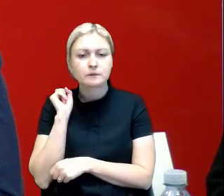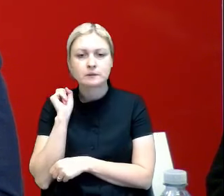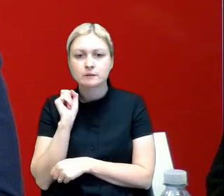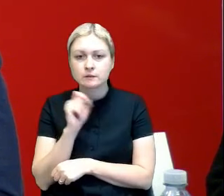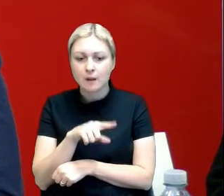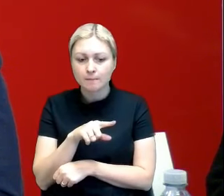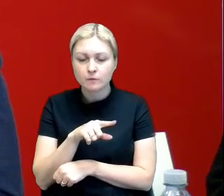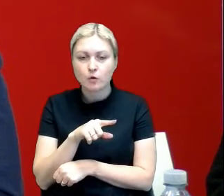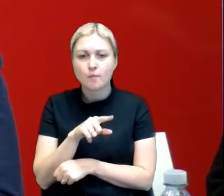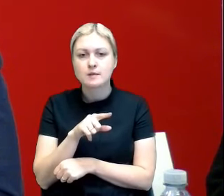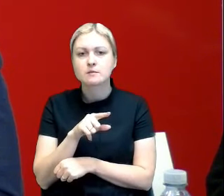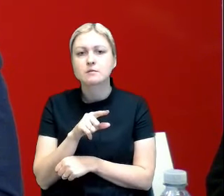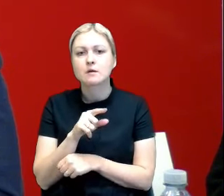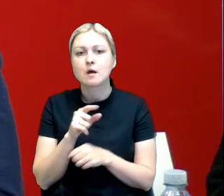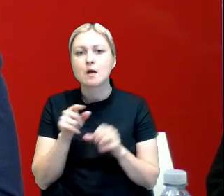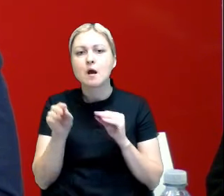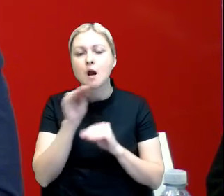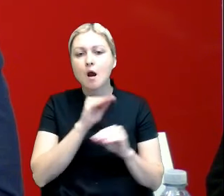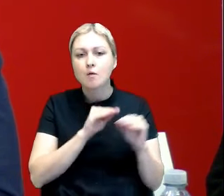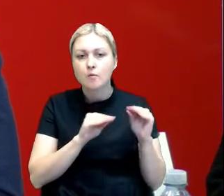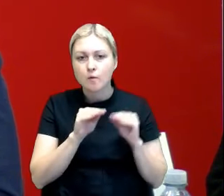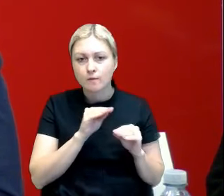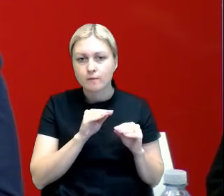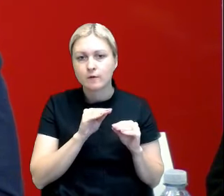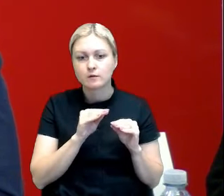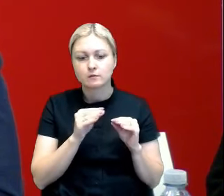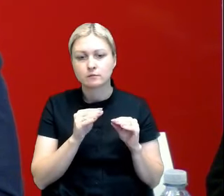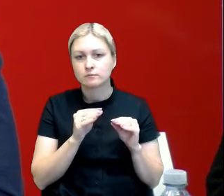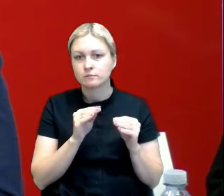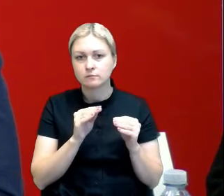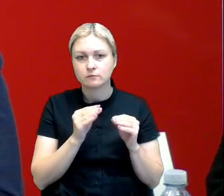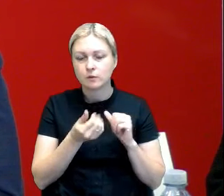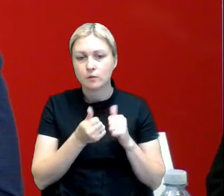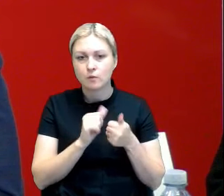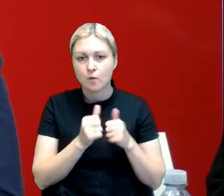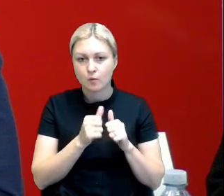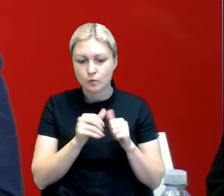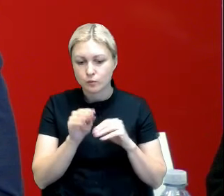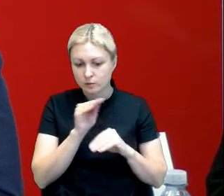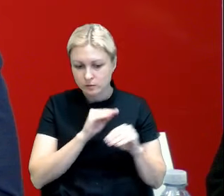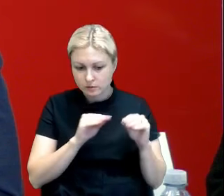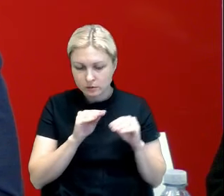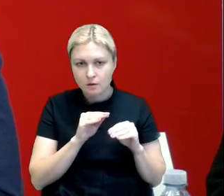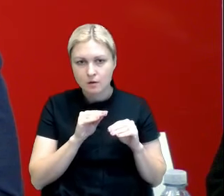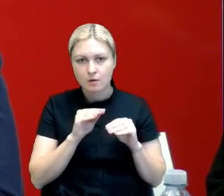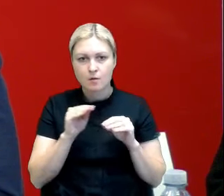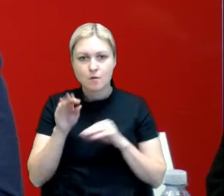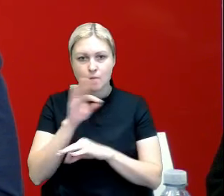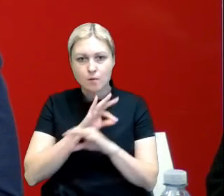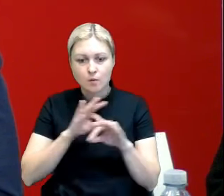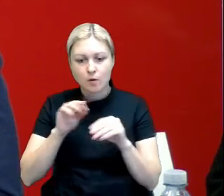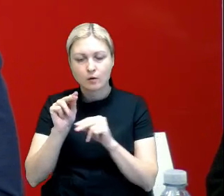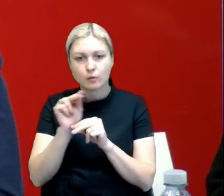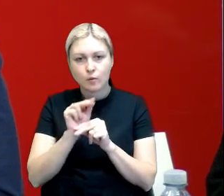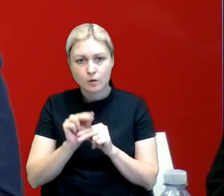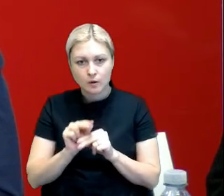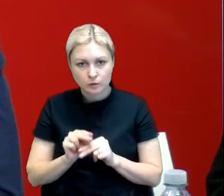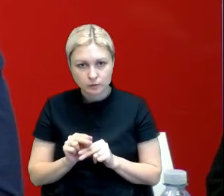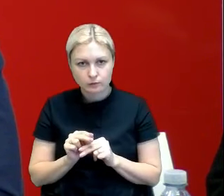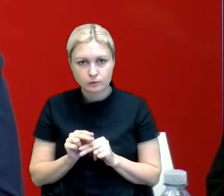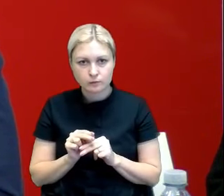rangovas net nerengiant konkurso projekto korektūra daroma projekto